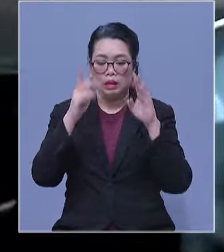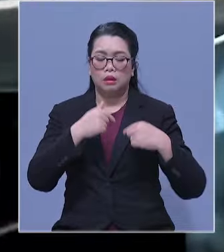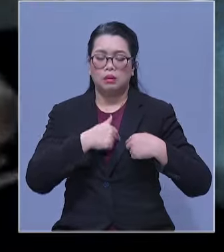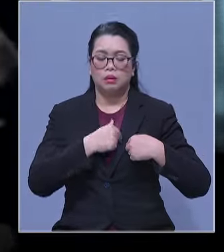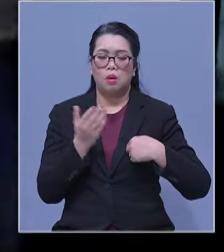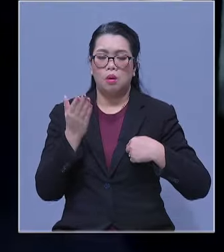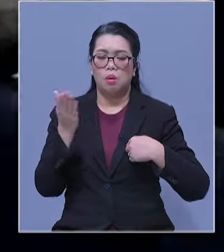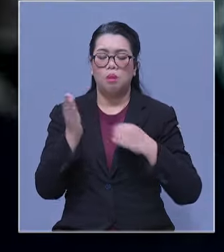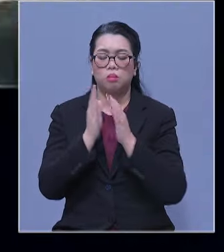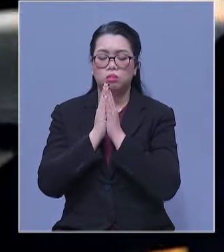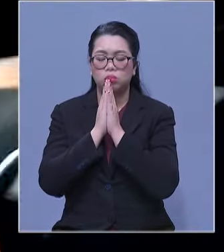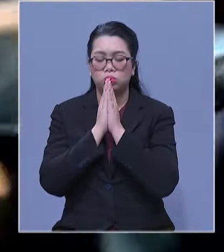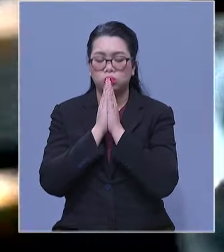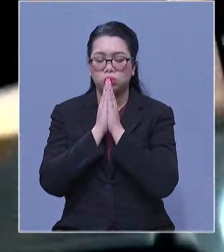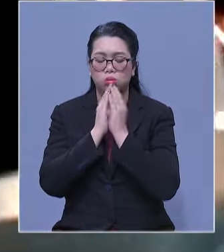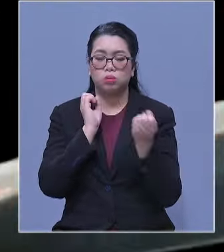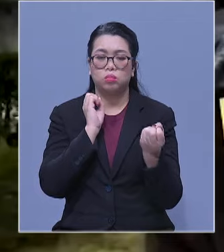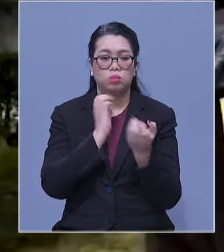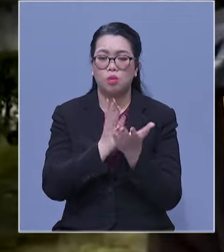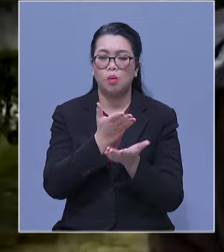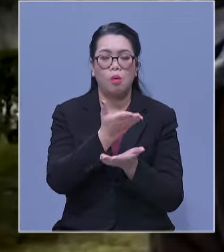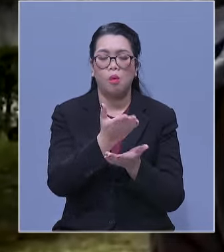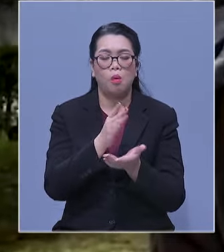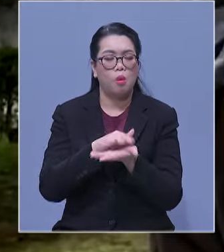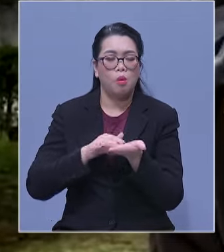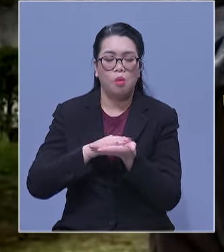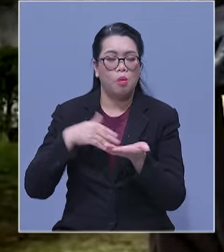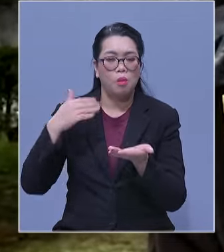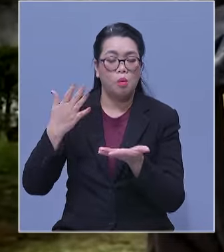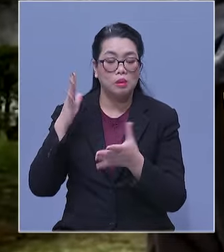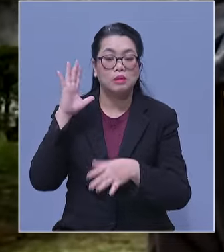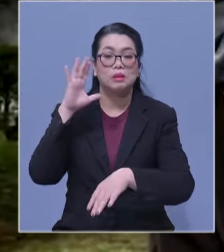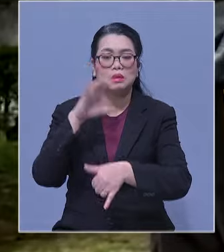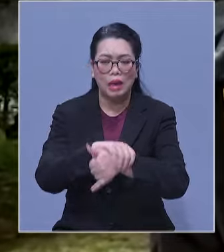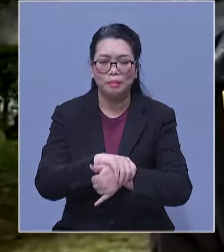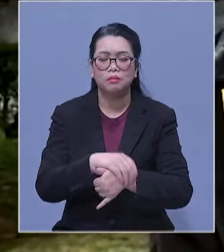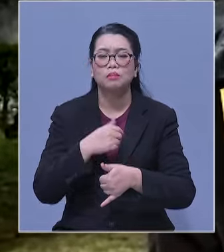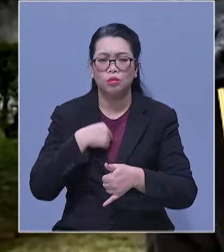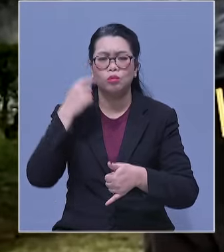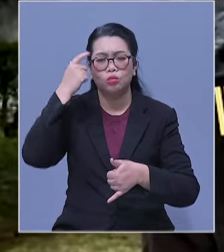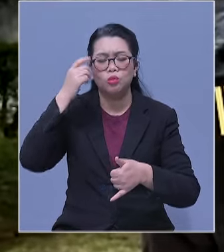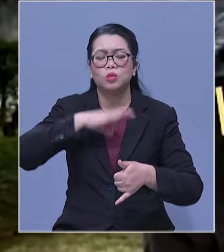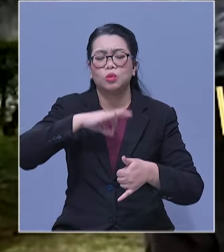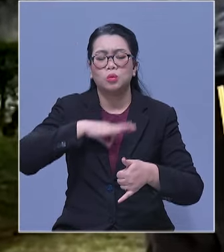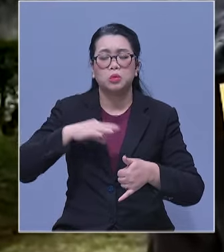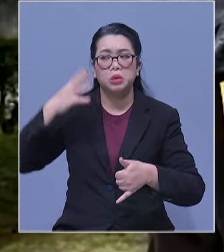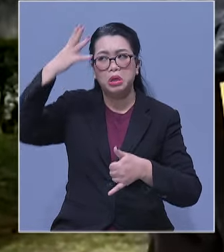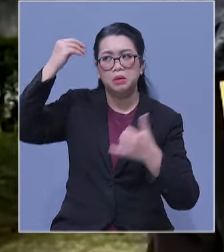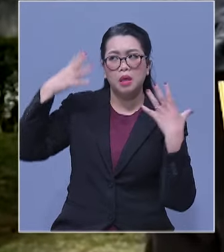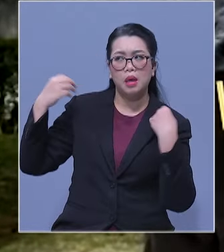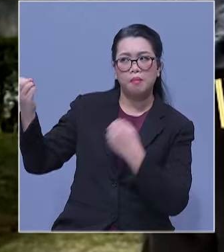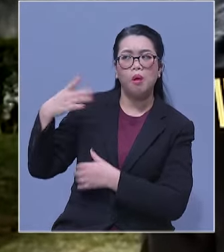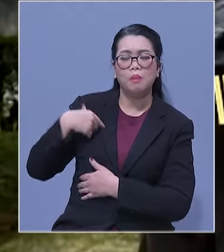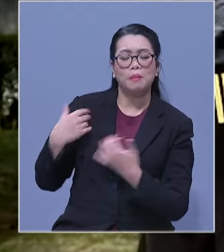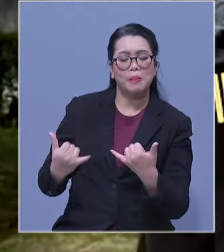ขอขมาองค์เทพและผู้เสียหายเรื่อยมาจนในวันที่ถูกจับกุม ัวเองมีลางสังหรณ์จากองค์เทพด้วยบ